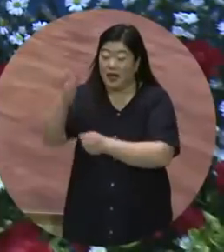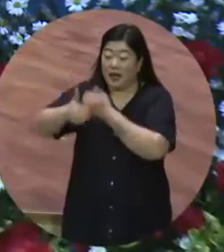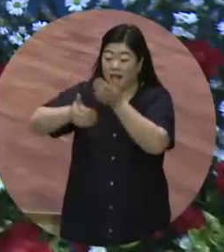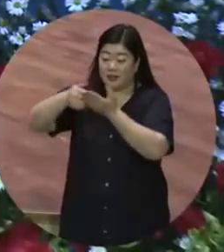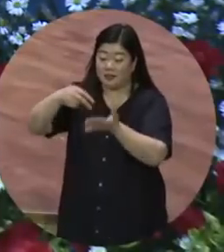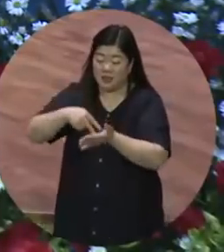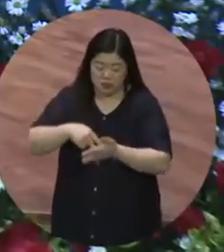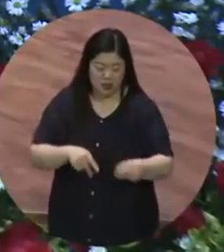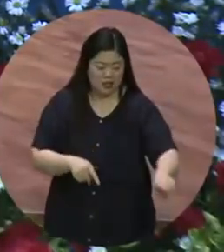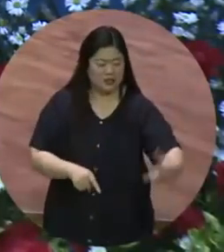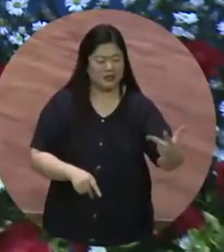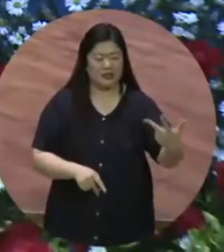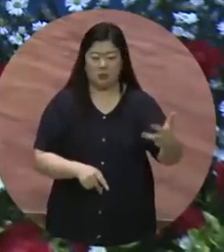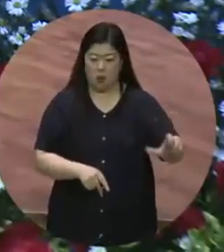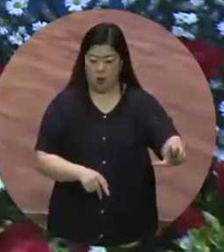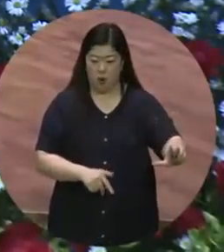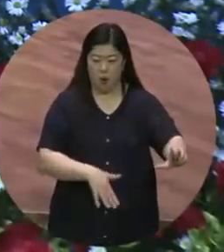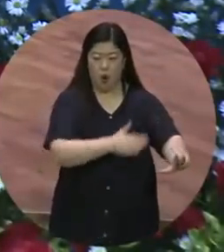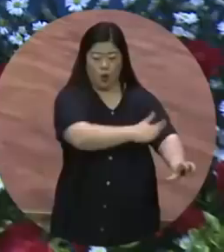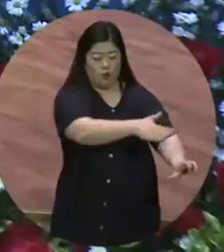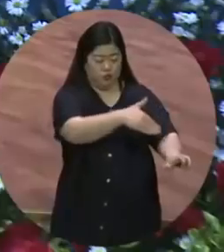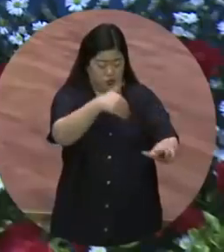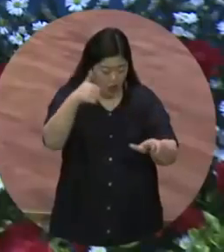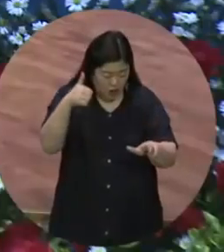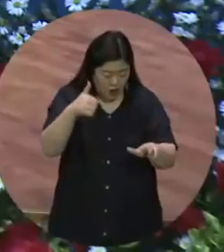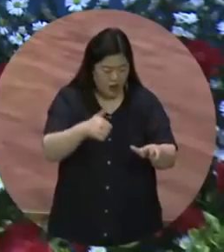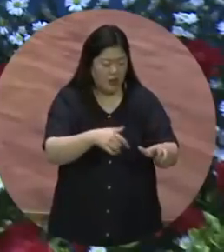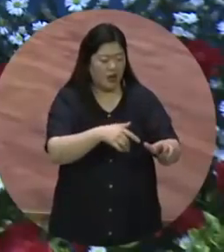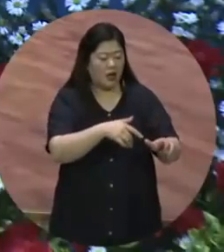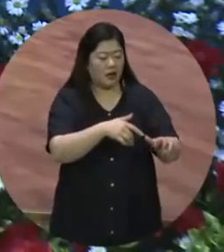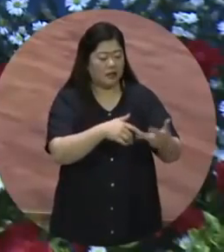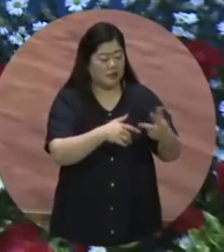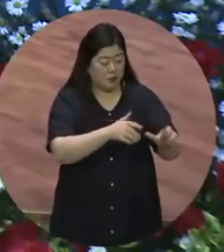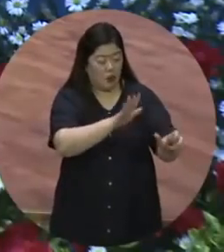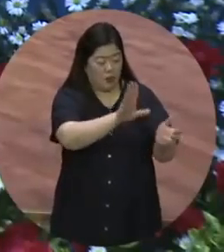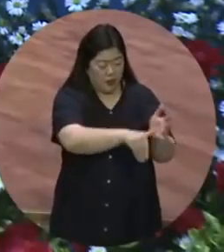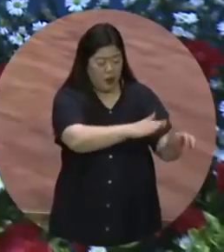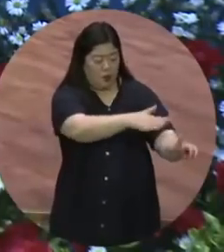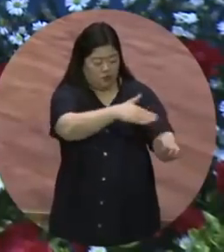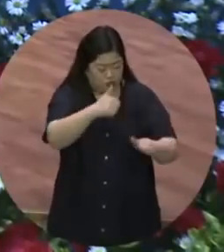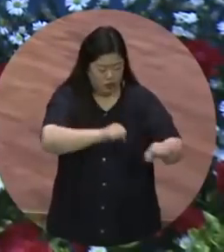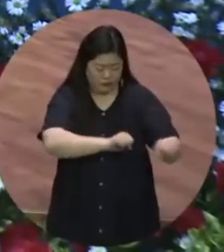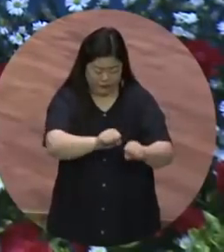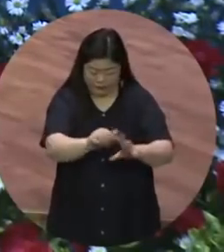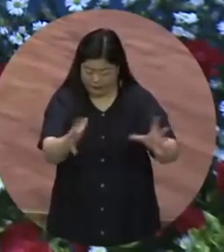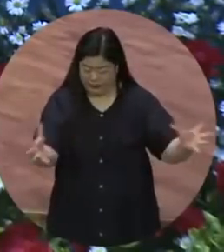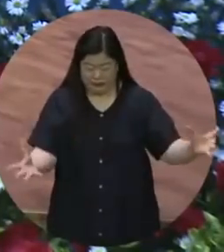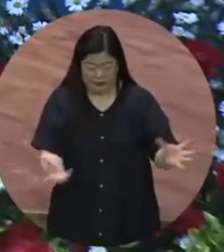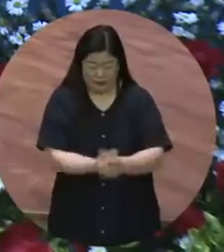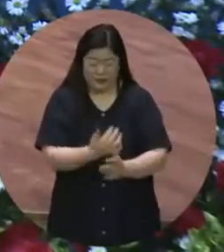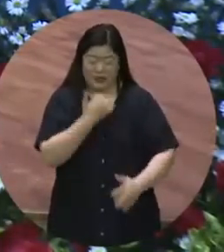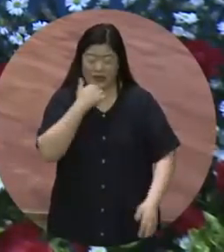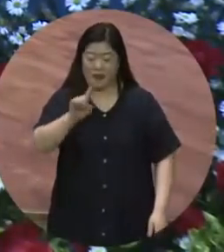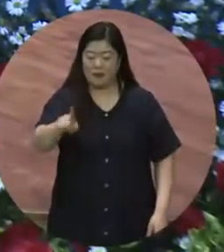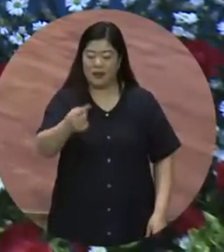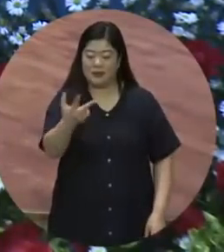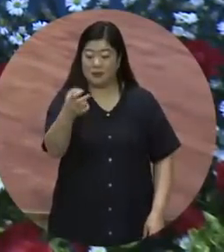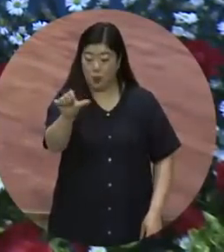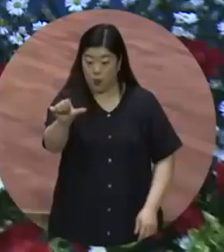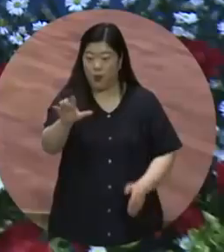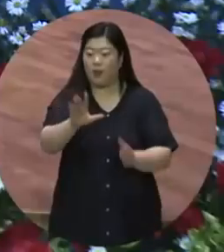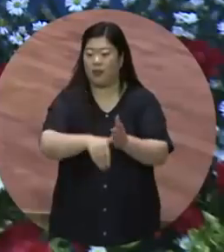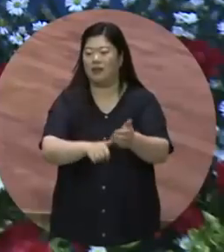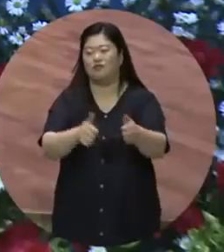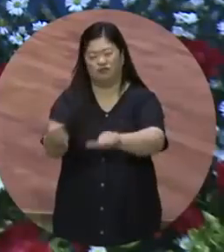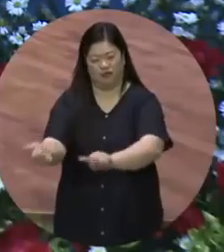아름다운 인생의 결산이었다라고 볼 수가 있어요. 멋있는 결산이었어요. 8절에 보면 그의